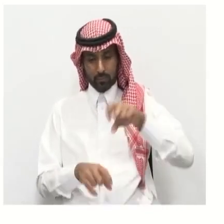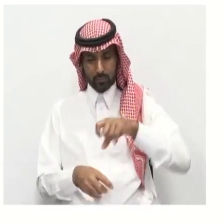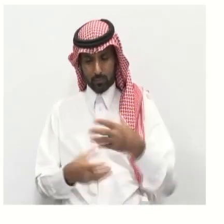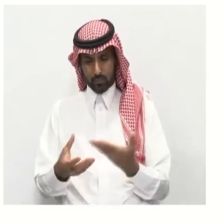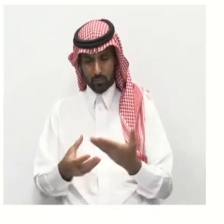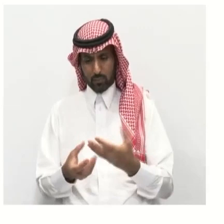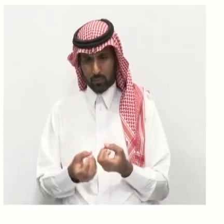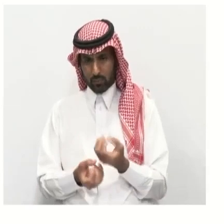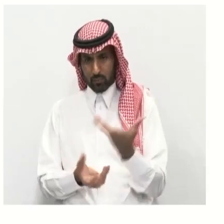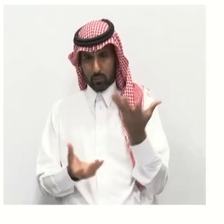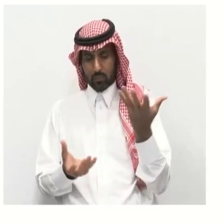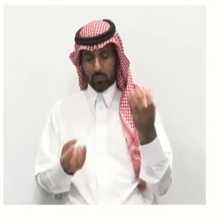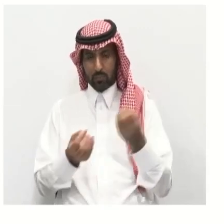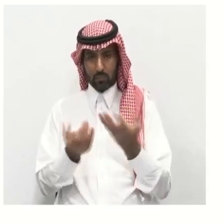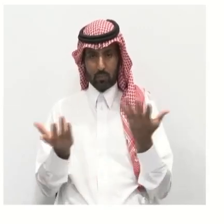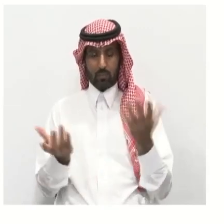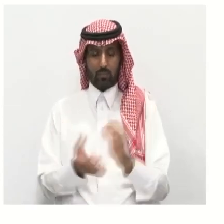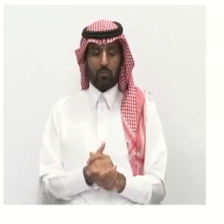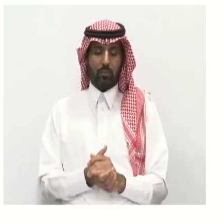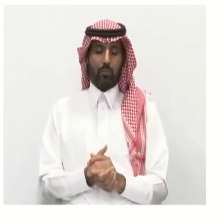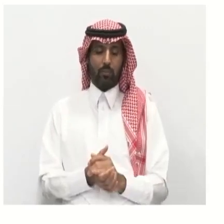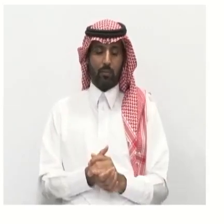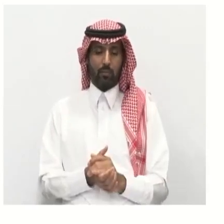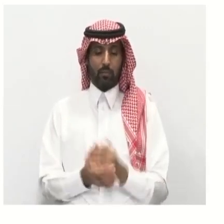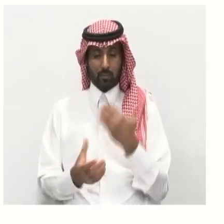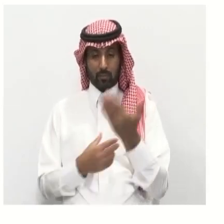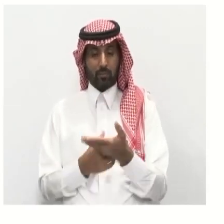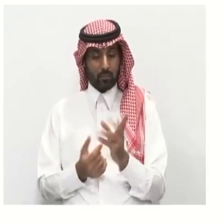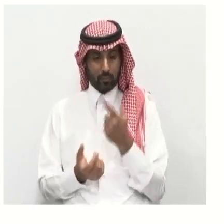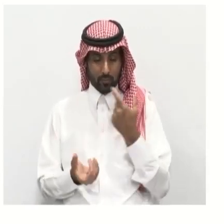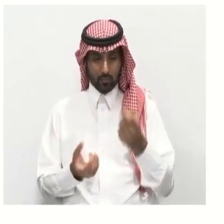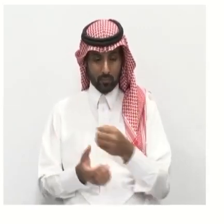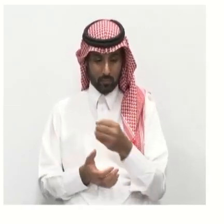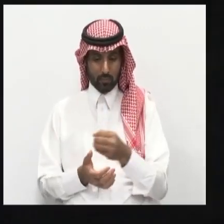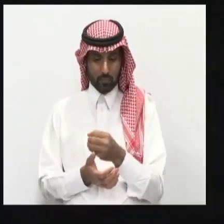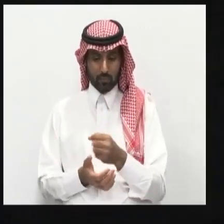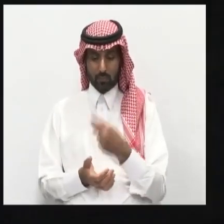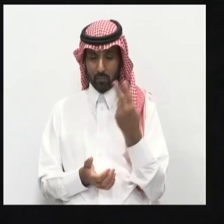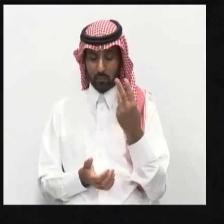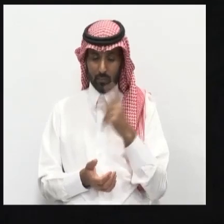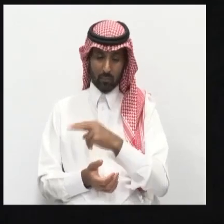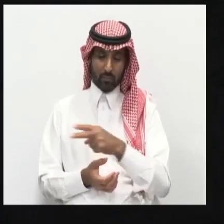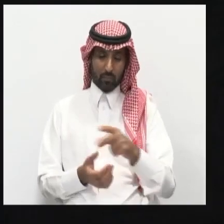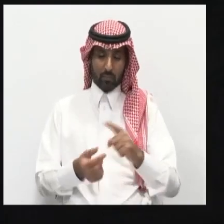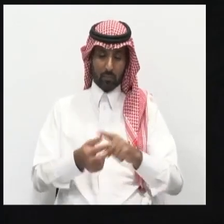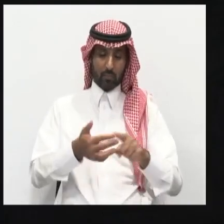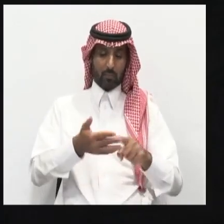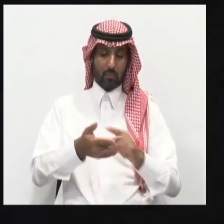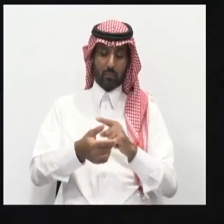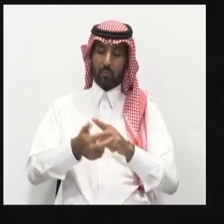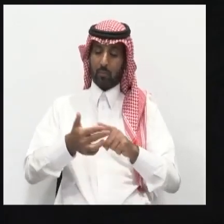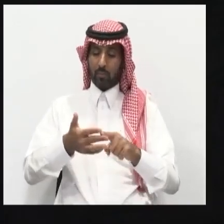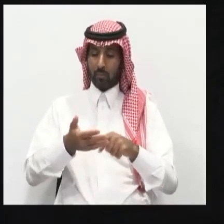تكون غاز واحنا عارفين يا شباب انه المحال المائيه لدينا ثلاثه انواع اما تفاعل تكون